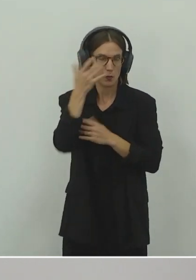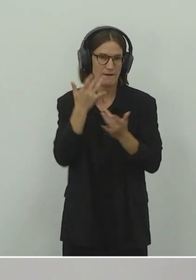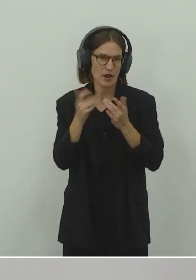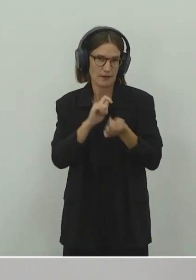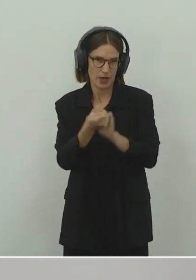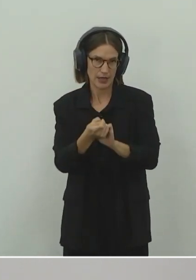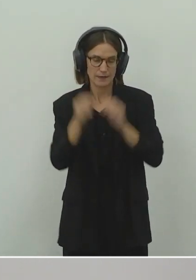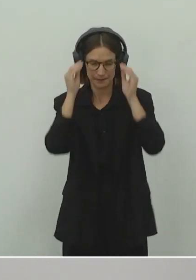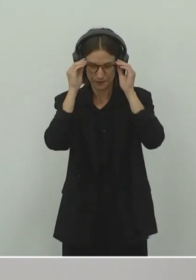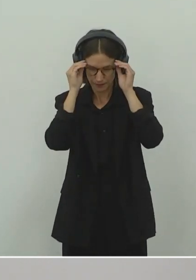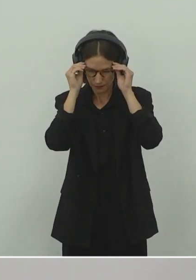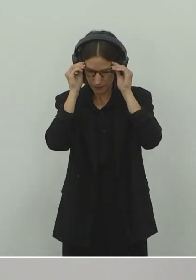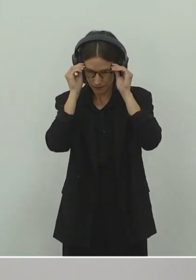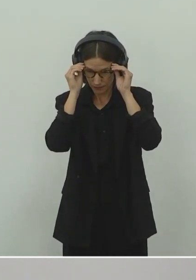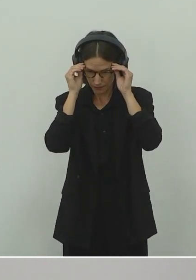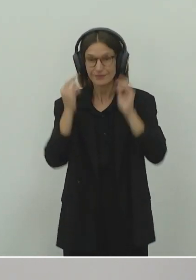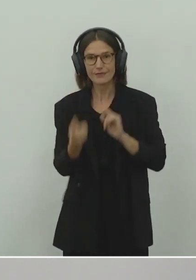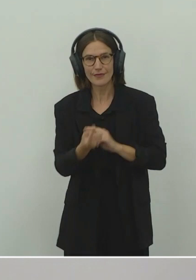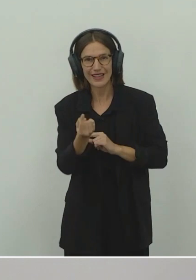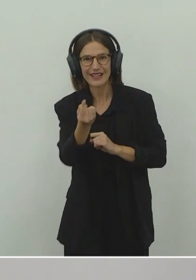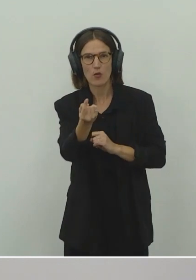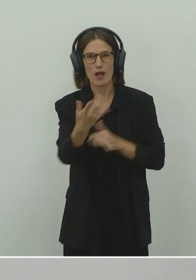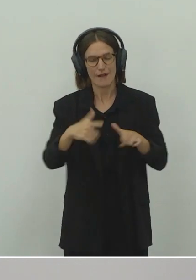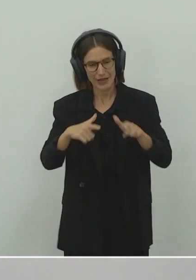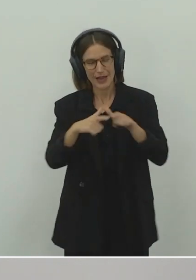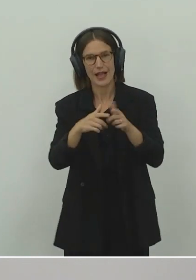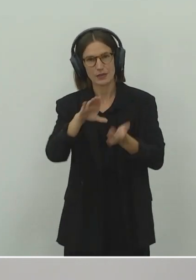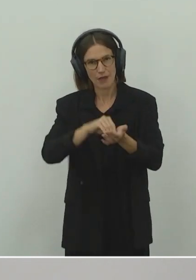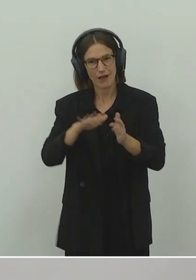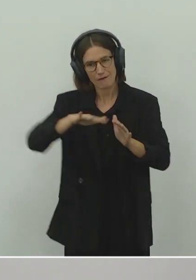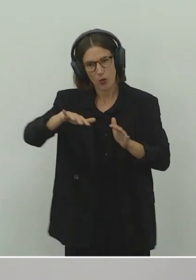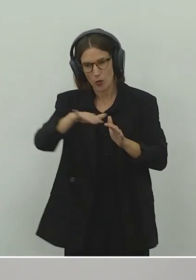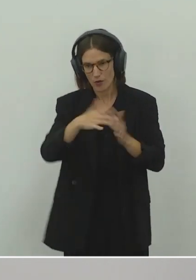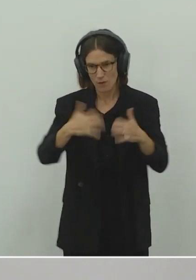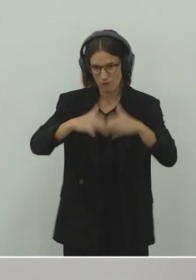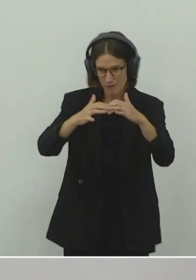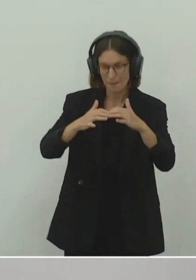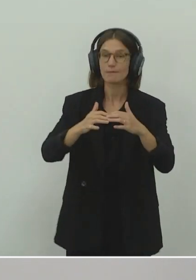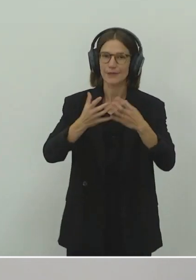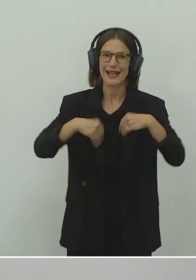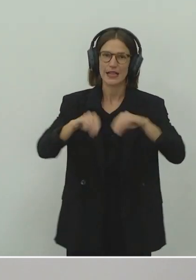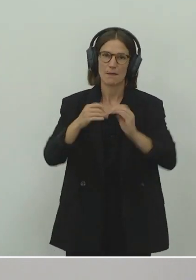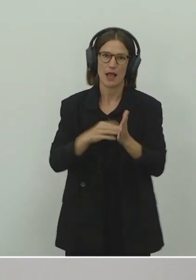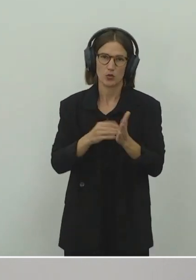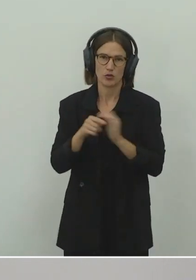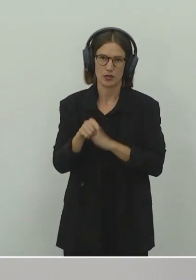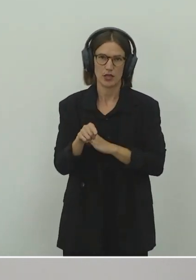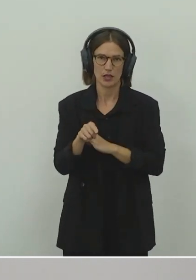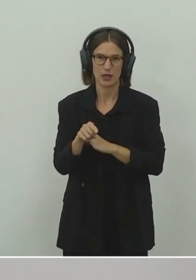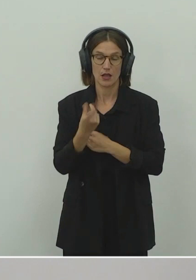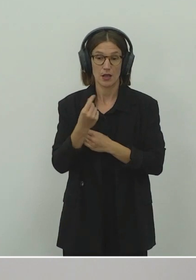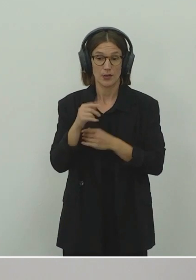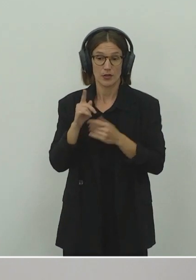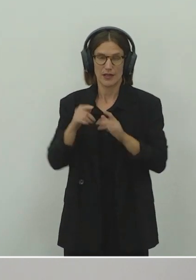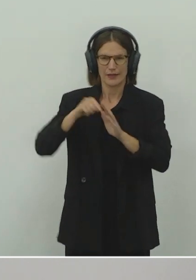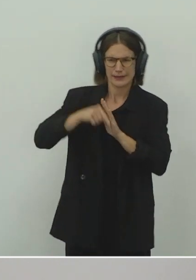Wo aber dauerhaft leistbarer Wohnraum geschaffen wird, das ist überall dort, wo die Gemeinnützigkeit gilt. Da gibt es im Detail